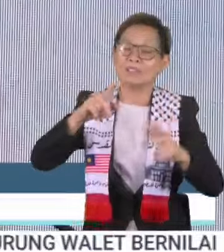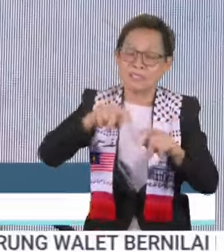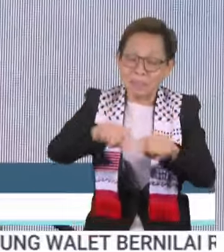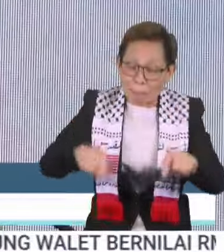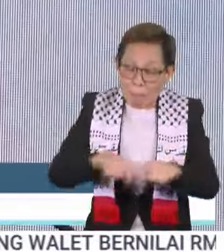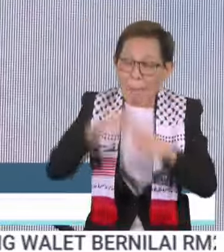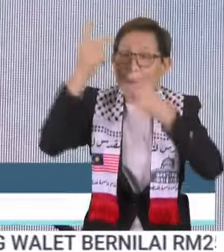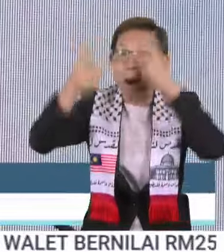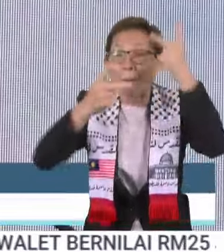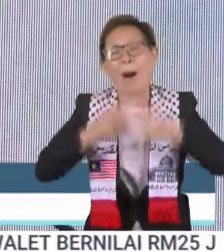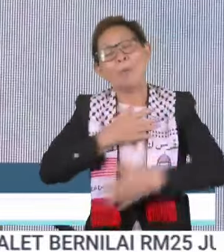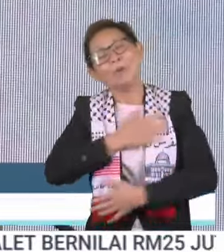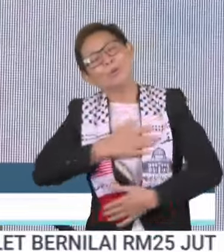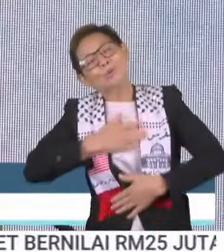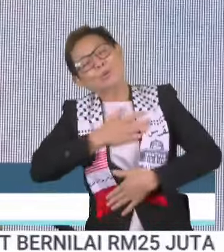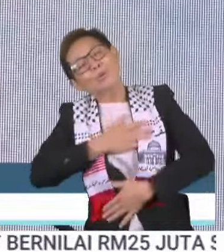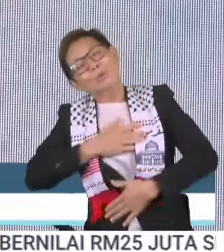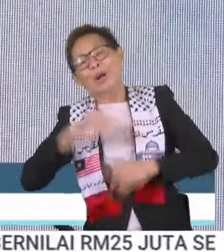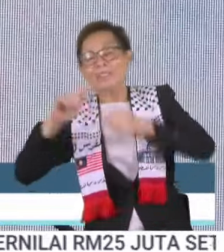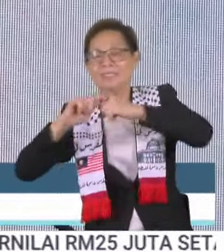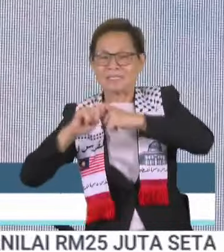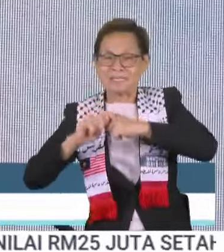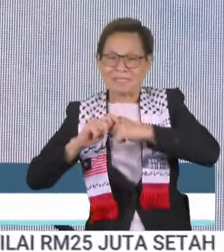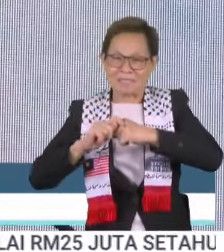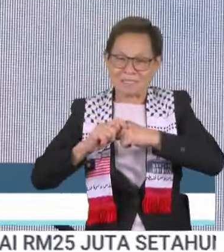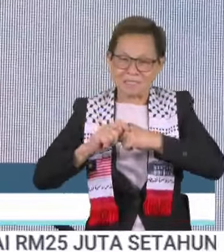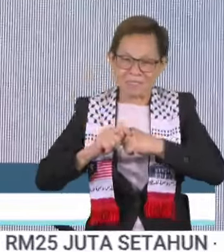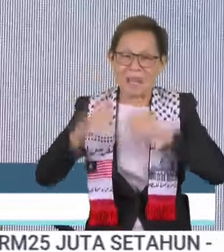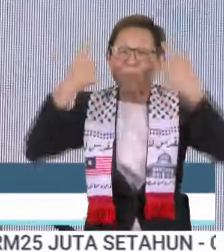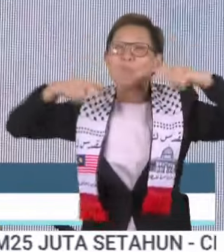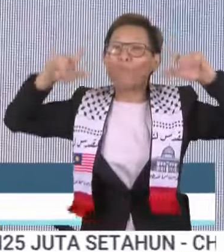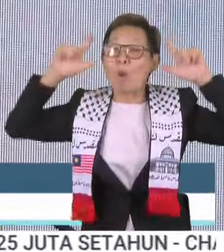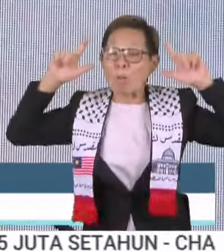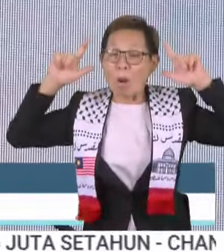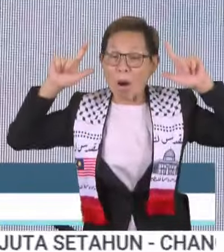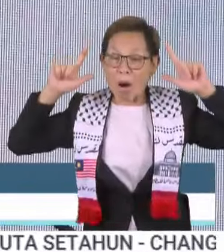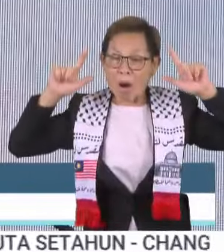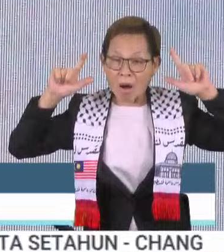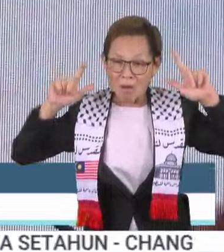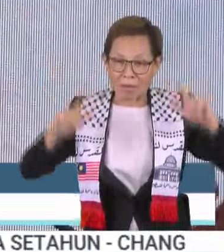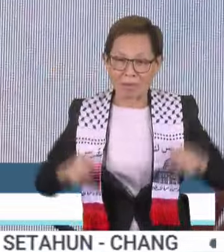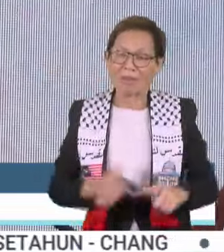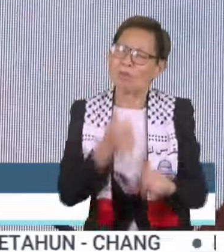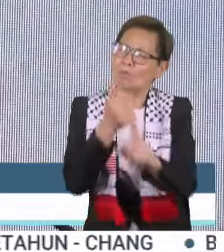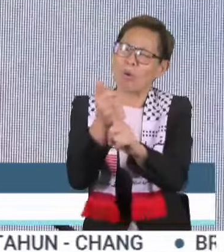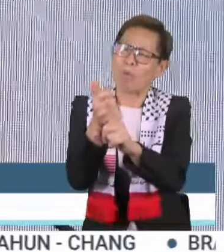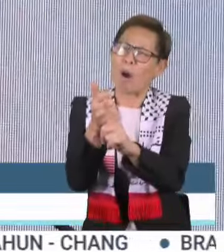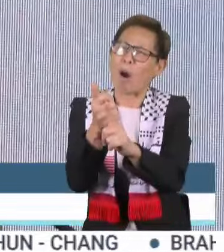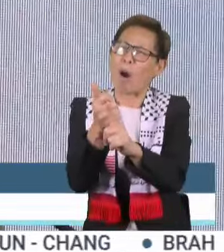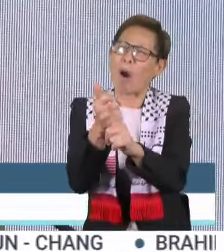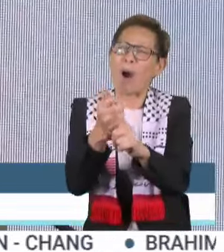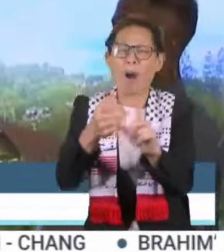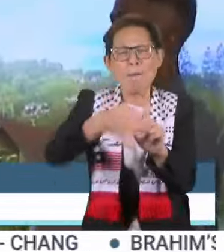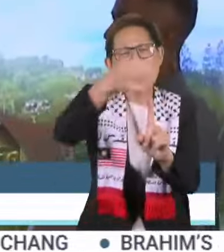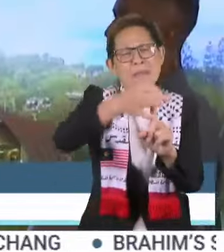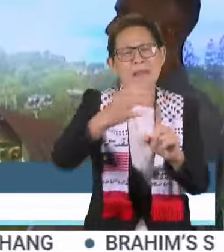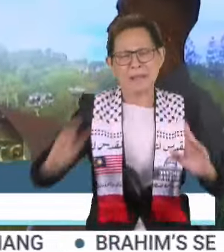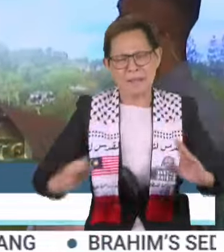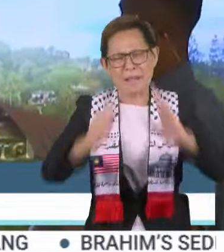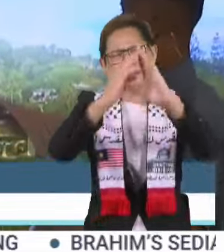Biarlah senaman dan mendaki yang popular seperti mana sekadar. Jadi kedua-duanya harus dilakukan.